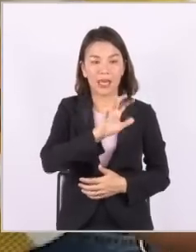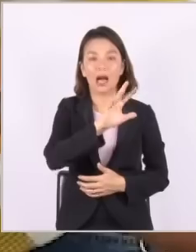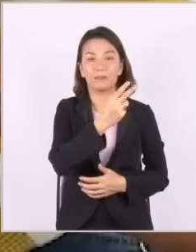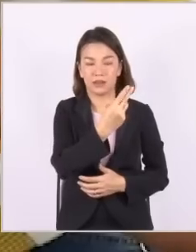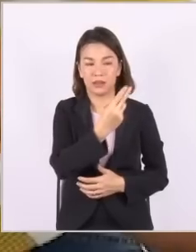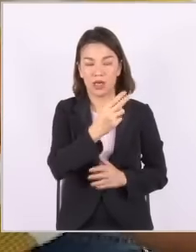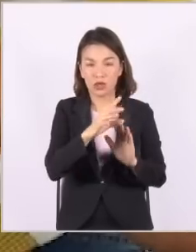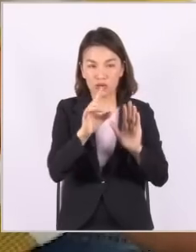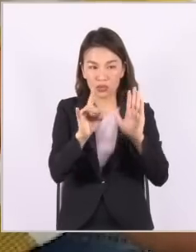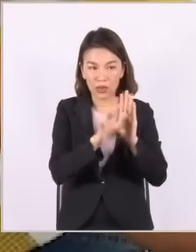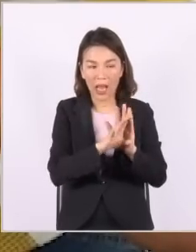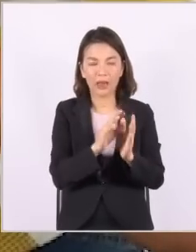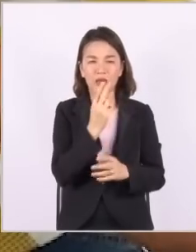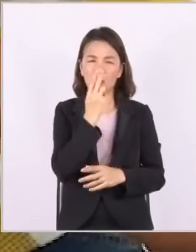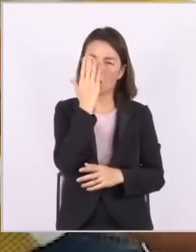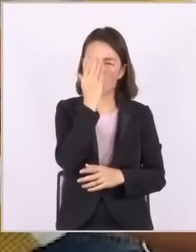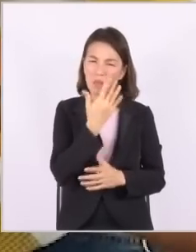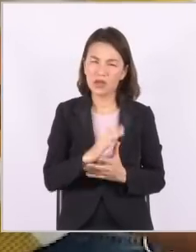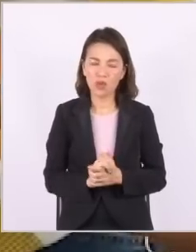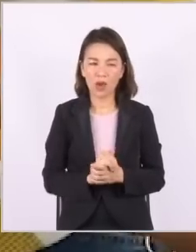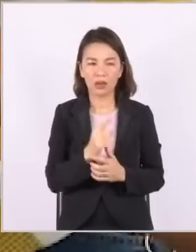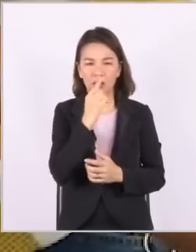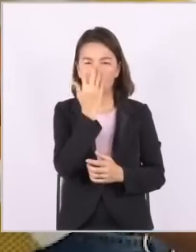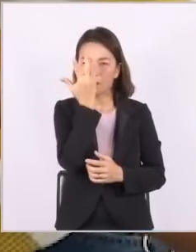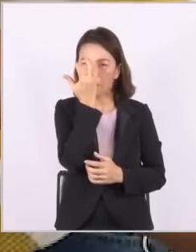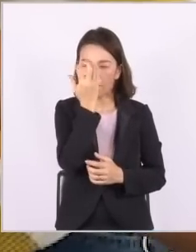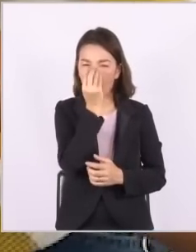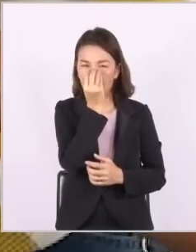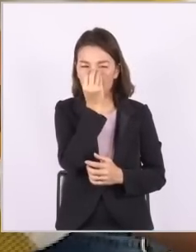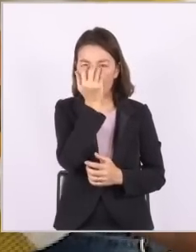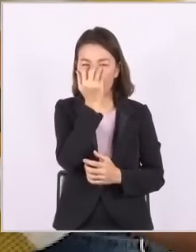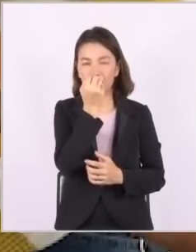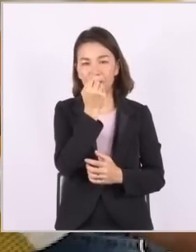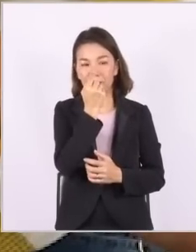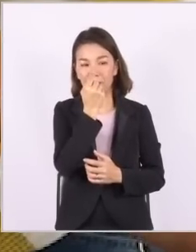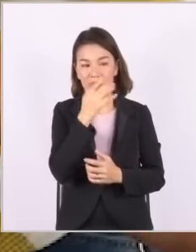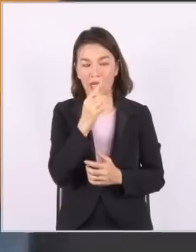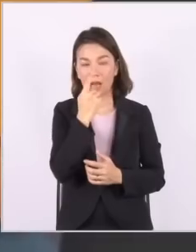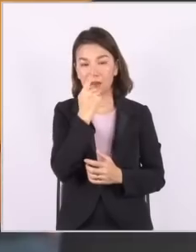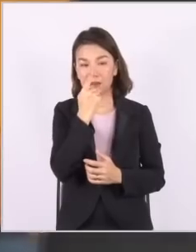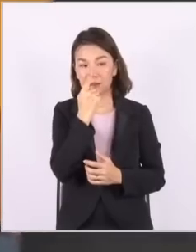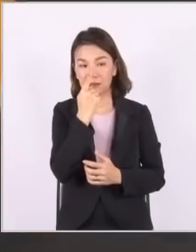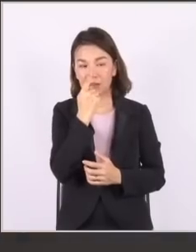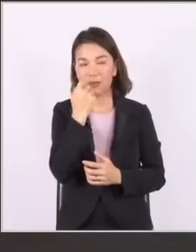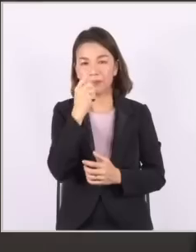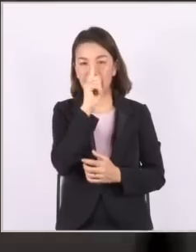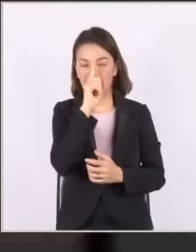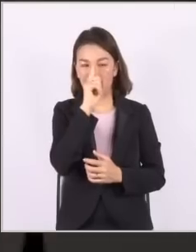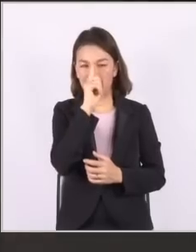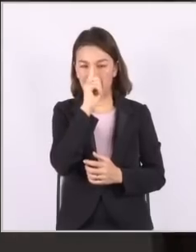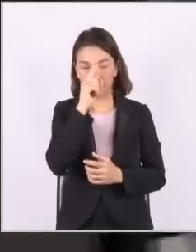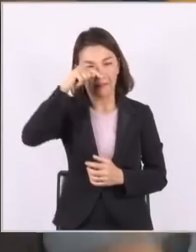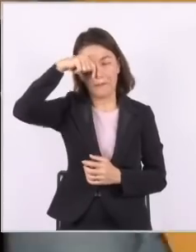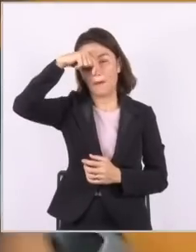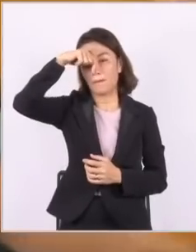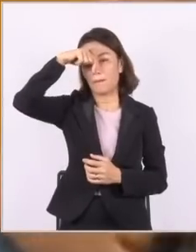เธอบอกว่านอกจากจะไม่สวยแล้วนะยังเกิดอาการบวมอักเสบซ้ำร้ายหนักกว่านี้ปรากฏว่าจมูกของตัวเองเนี่ยเกิดทะลุเห็นซิลิโค